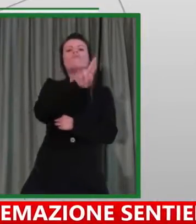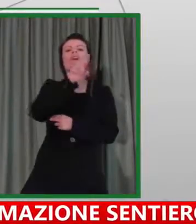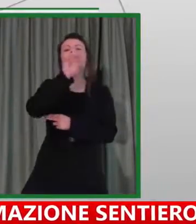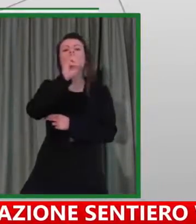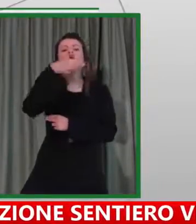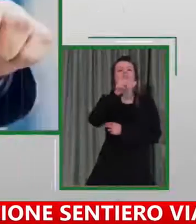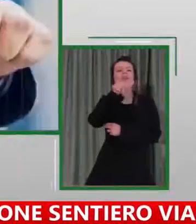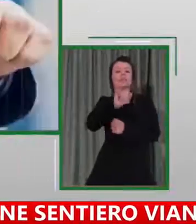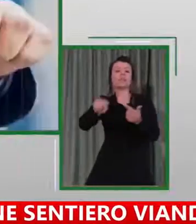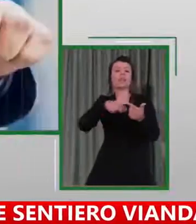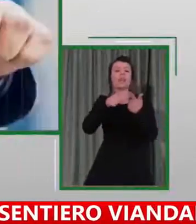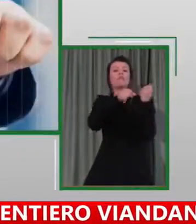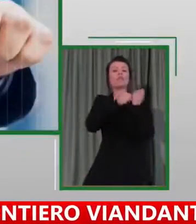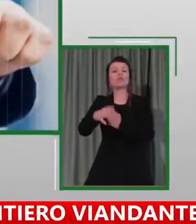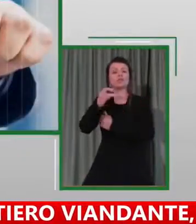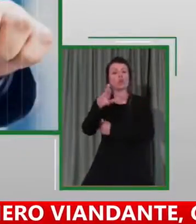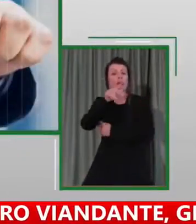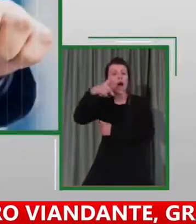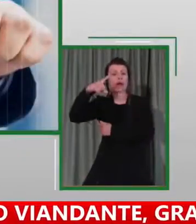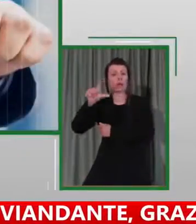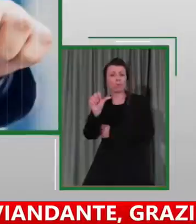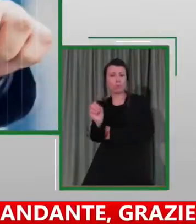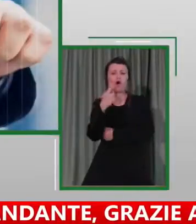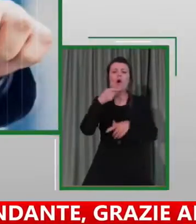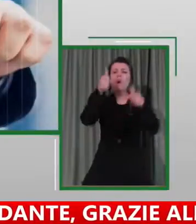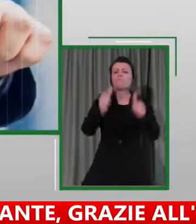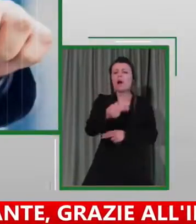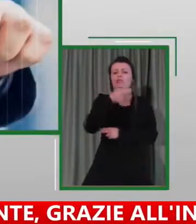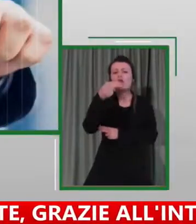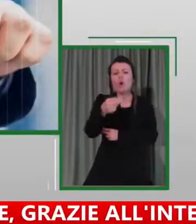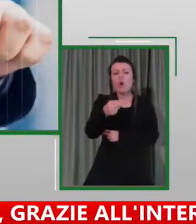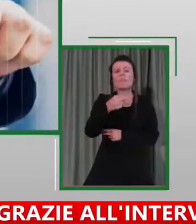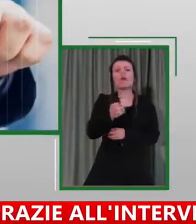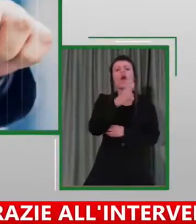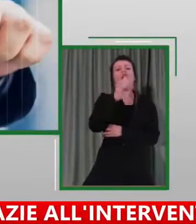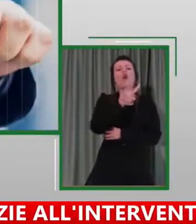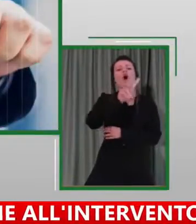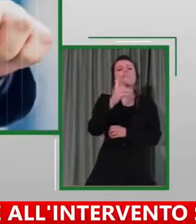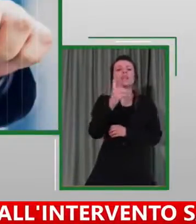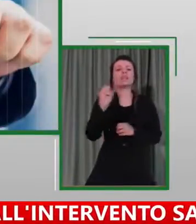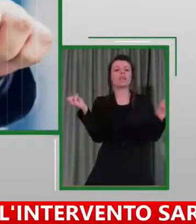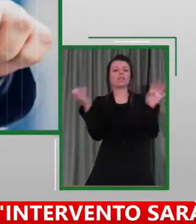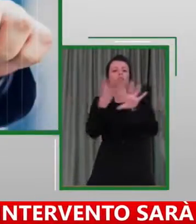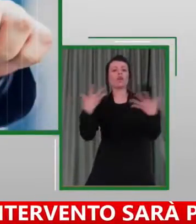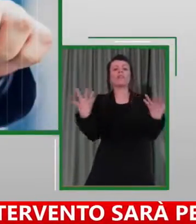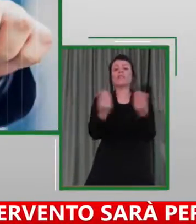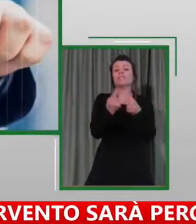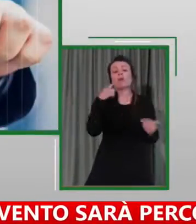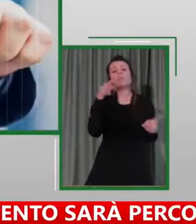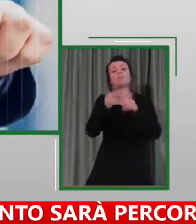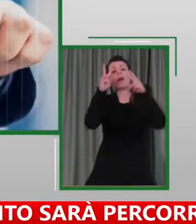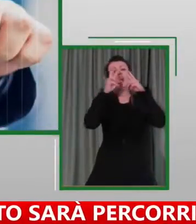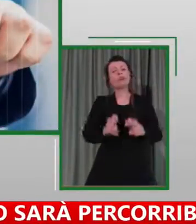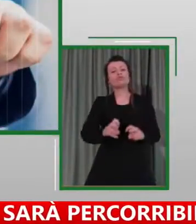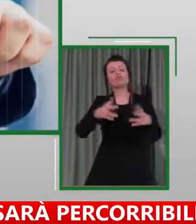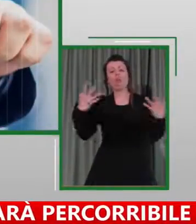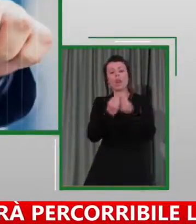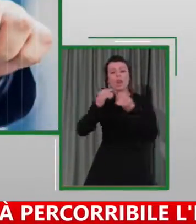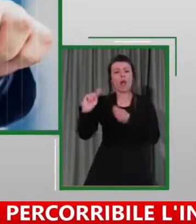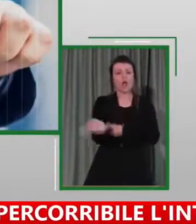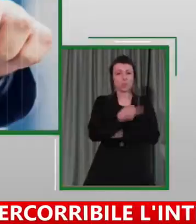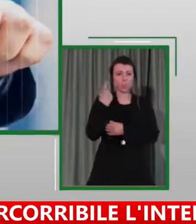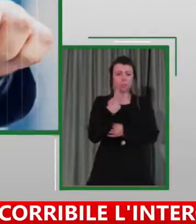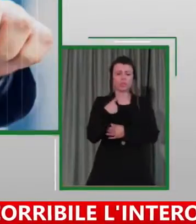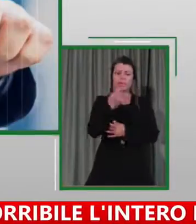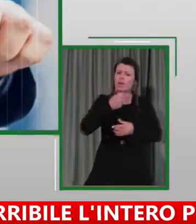bando si chiama Covid-19 Insieme per la ricerca di tutti e prevede uno stanziamento complessivo